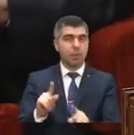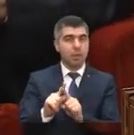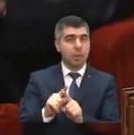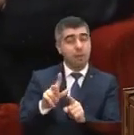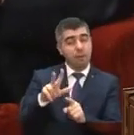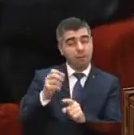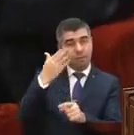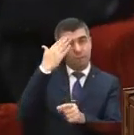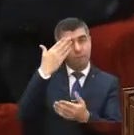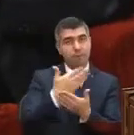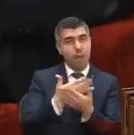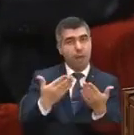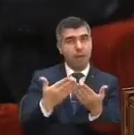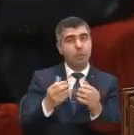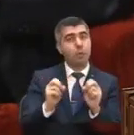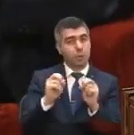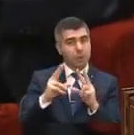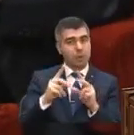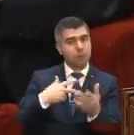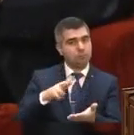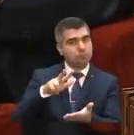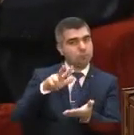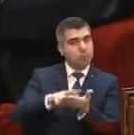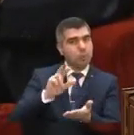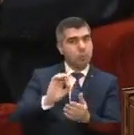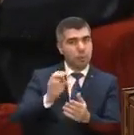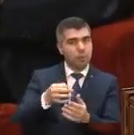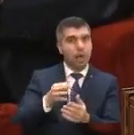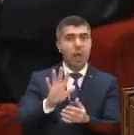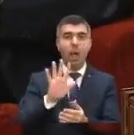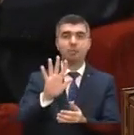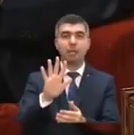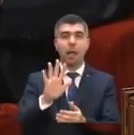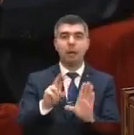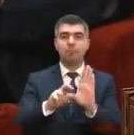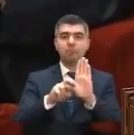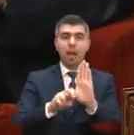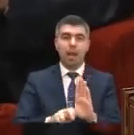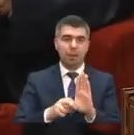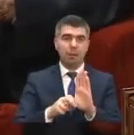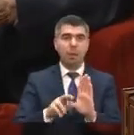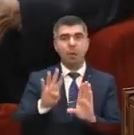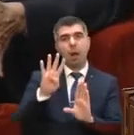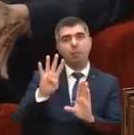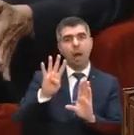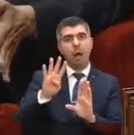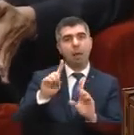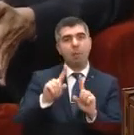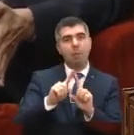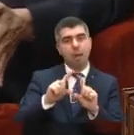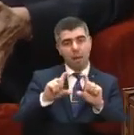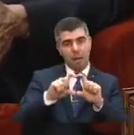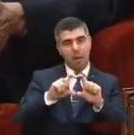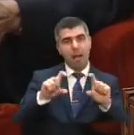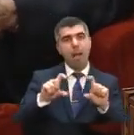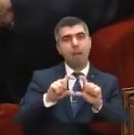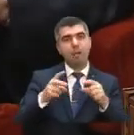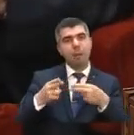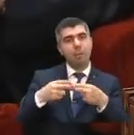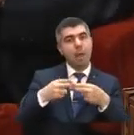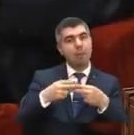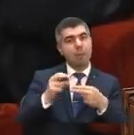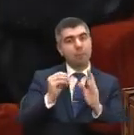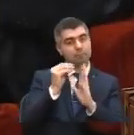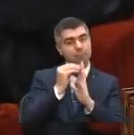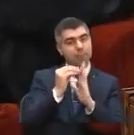تنقولوا. انا ما عنديش مشكل نرخص له، ولكن غادي نعطي خمسه ديال البلايص اللي عنده ولا اربعه اللي عنده في لاكارت غريز. ما غادي يدير، ماشي هو هذا الحل. حنا